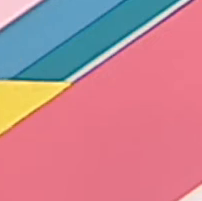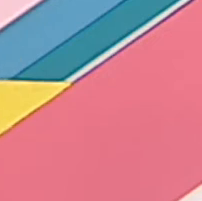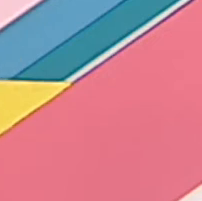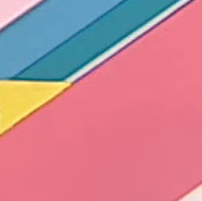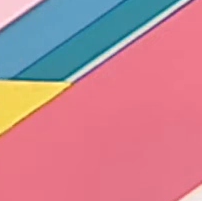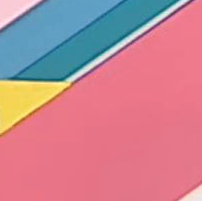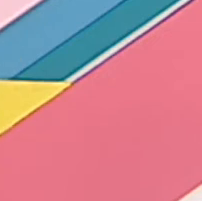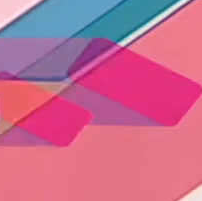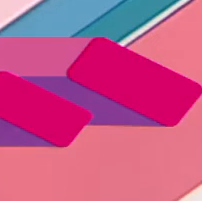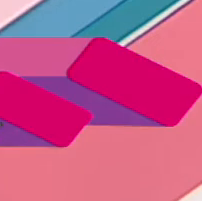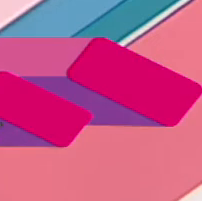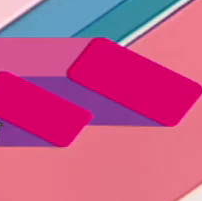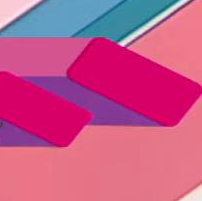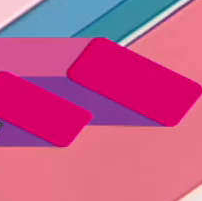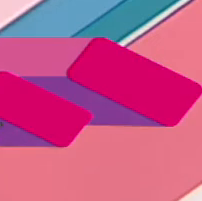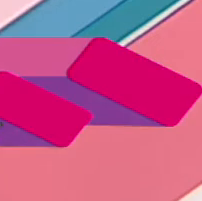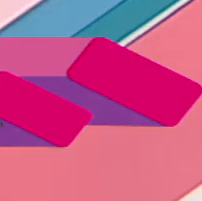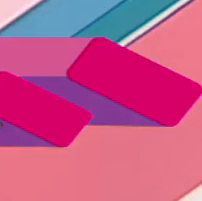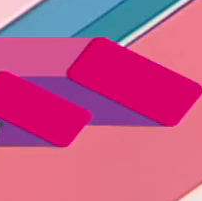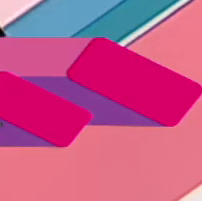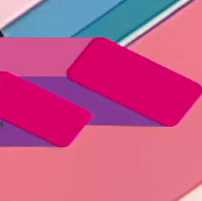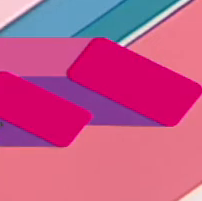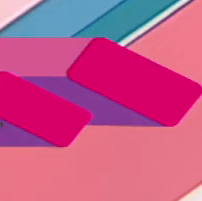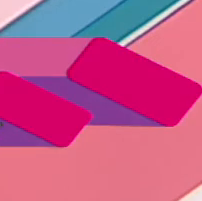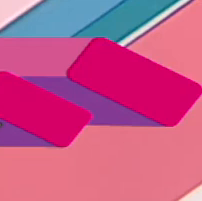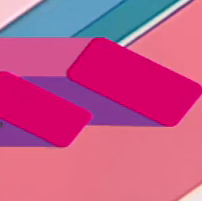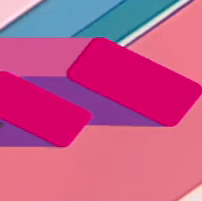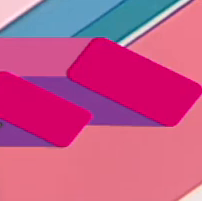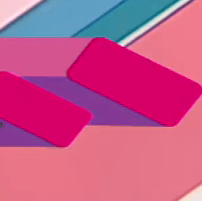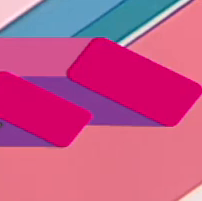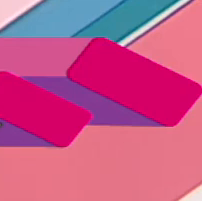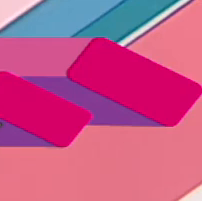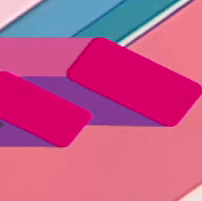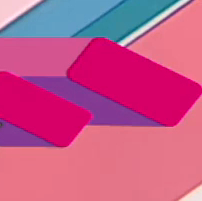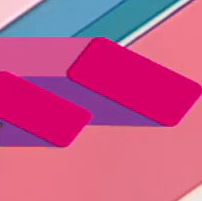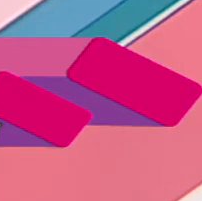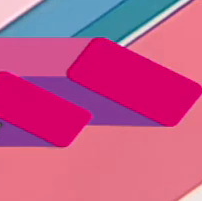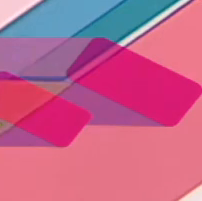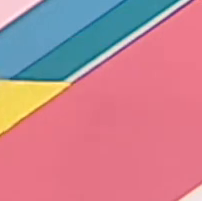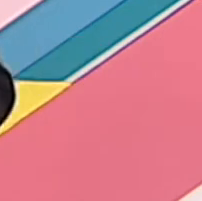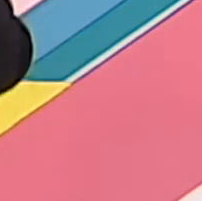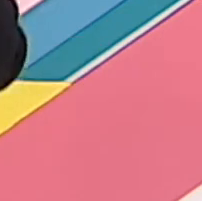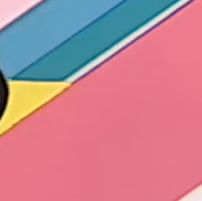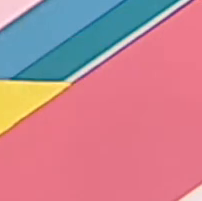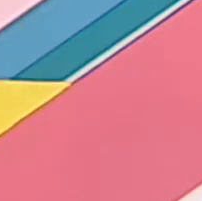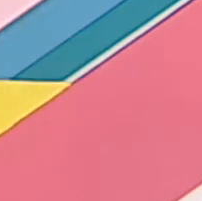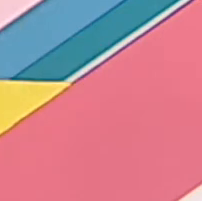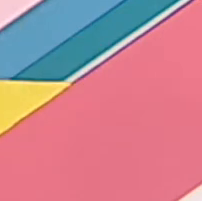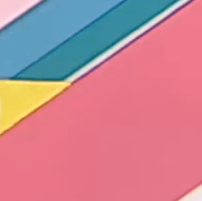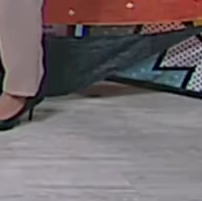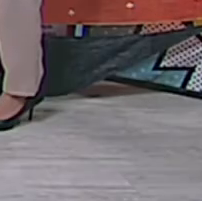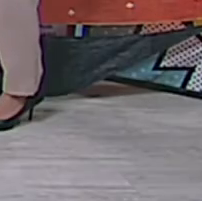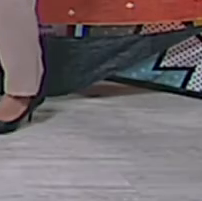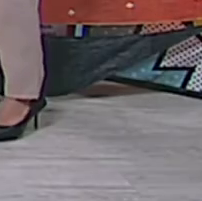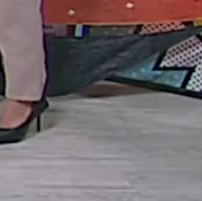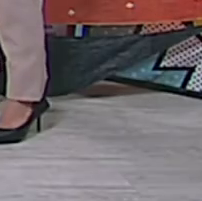Menengah Pendidikan Khas Vocational Shah Alam yang akan bersama-sama dengan kita sepanjang episod ini bersiaran. Baiklah cikgu, saya